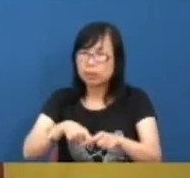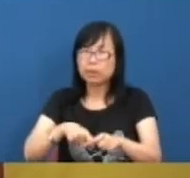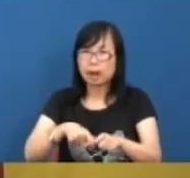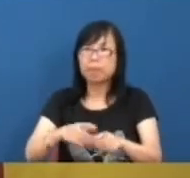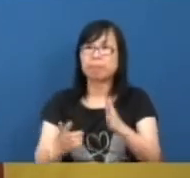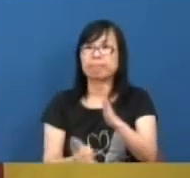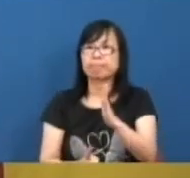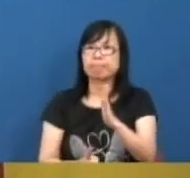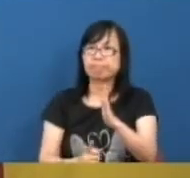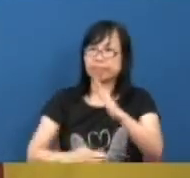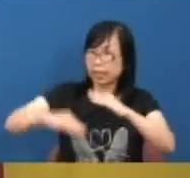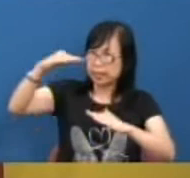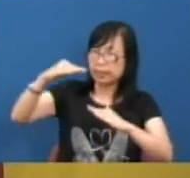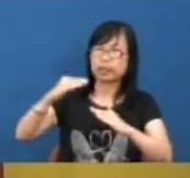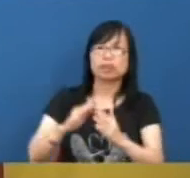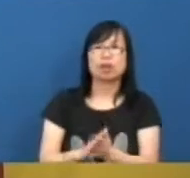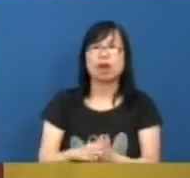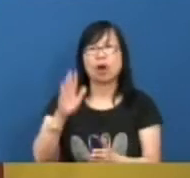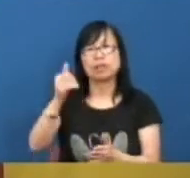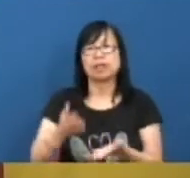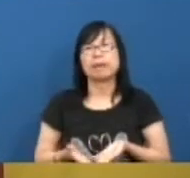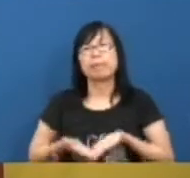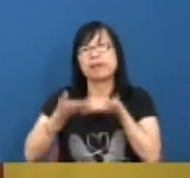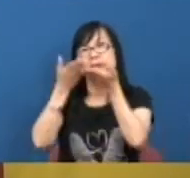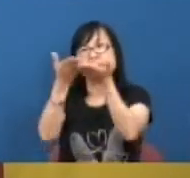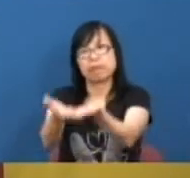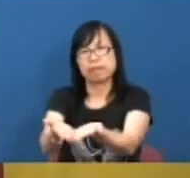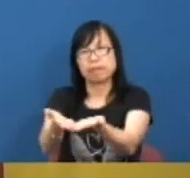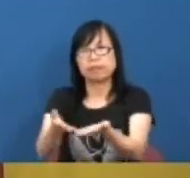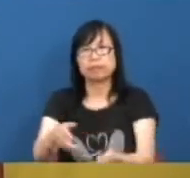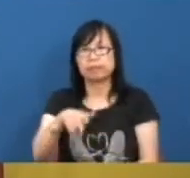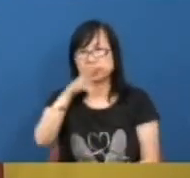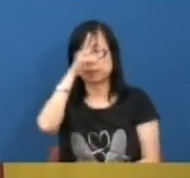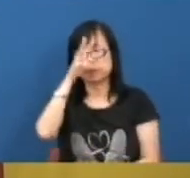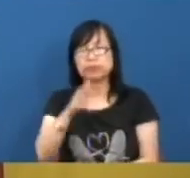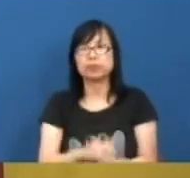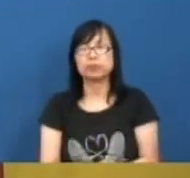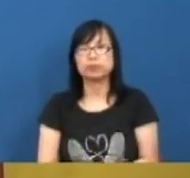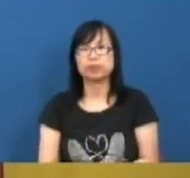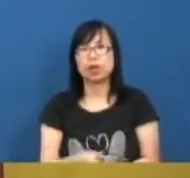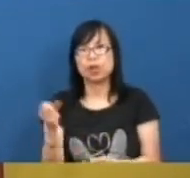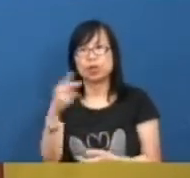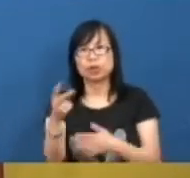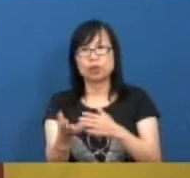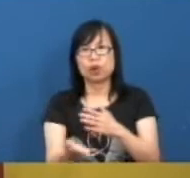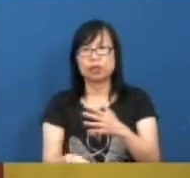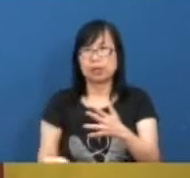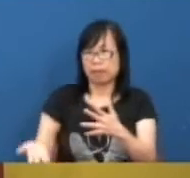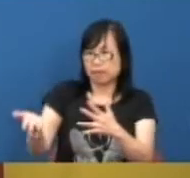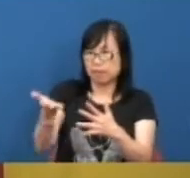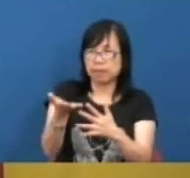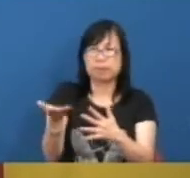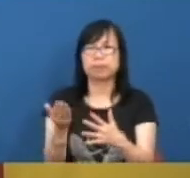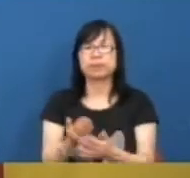提升咗之後咧，就真係讓翻間公屋出嚟俾即係有需要嘅人，然後即係再提升一級進階啦嚇，可能